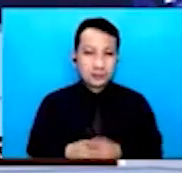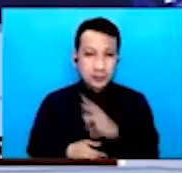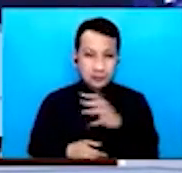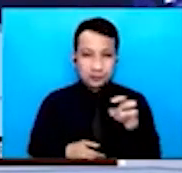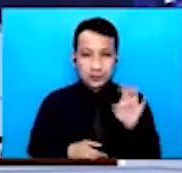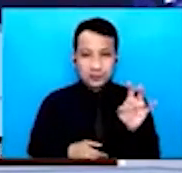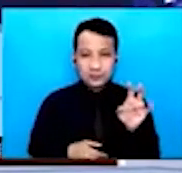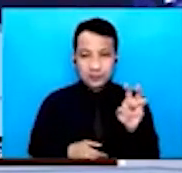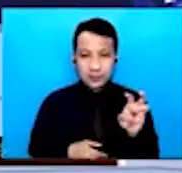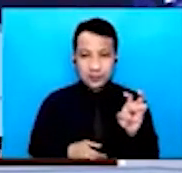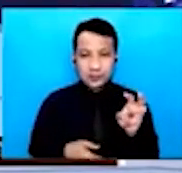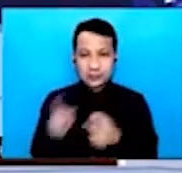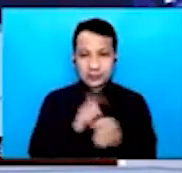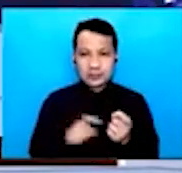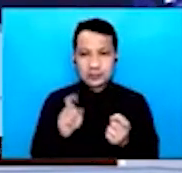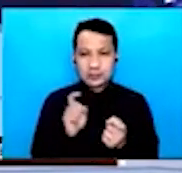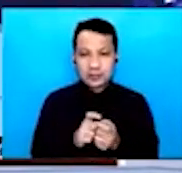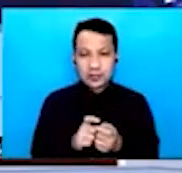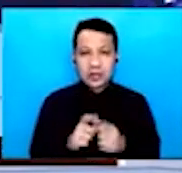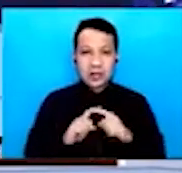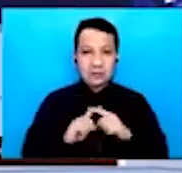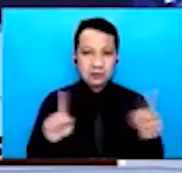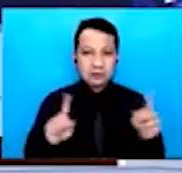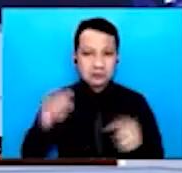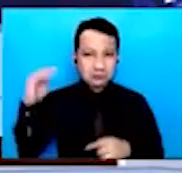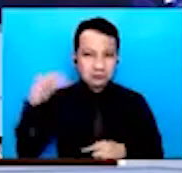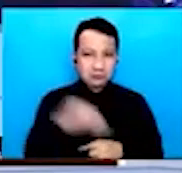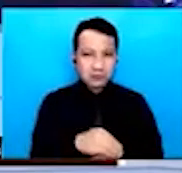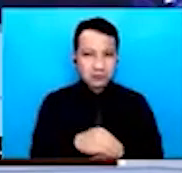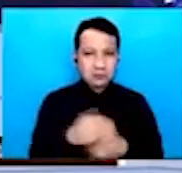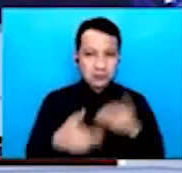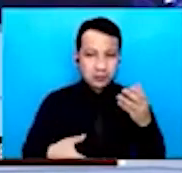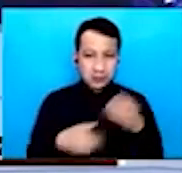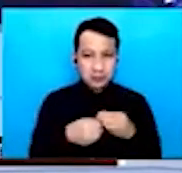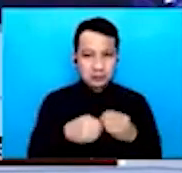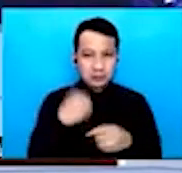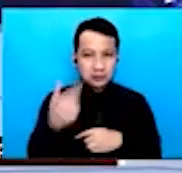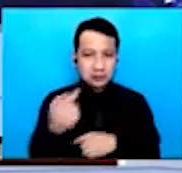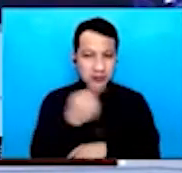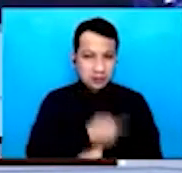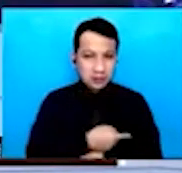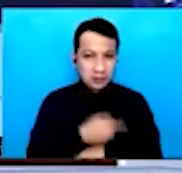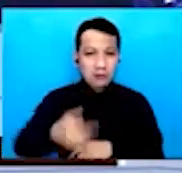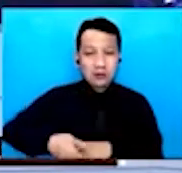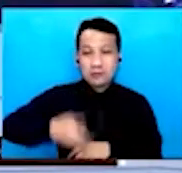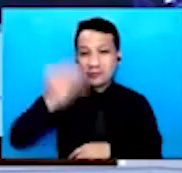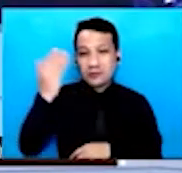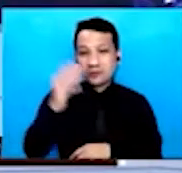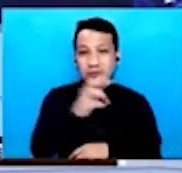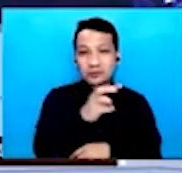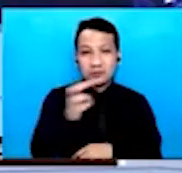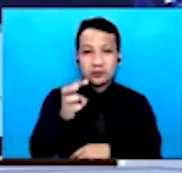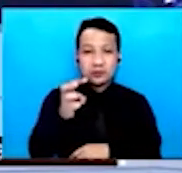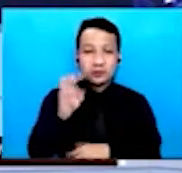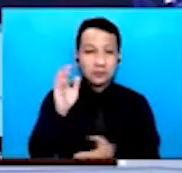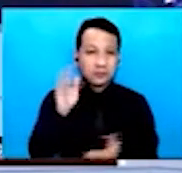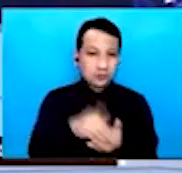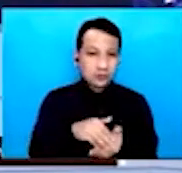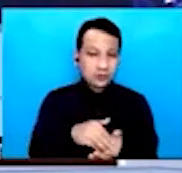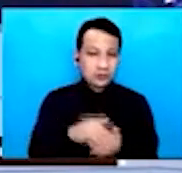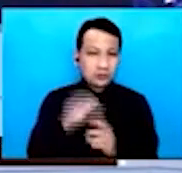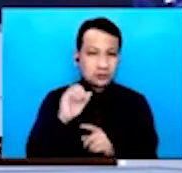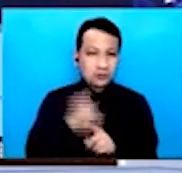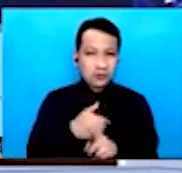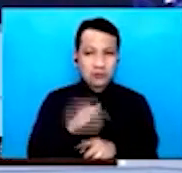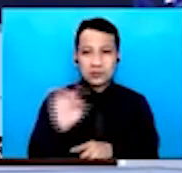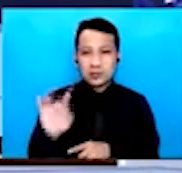710,476 to be exact. Pero bumagsak agad yan sa sumunod na mga araw. Tumaas lang ulit sa higit 600,000 noong August 8